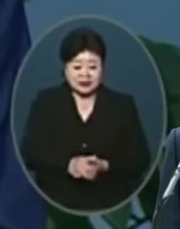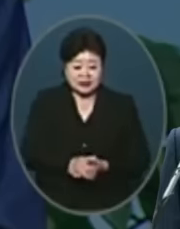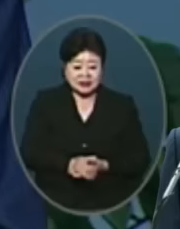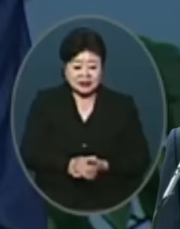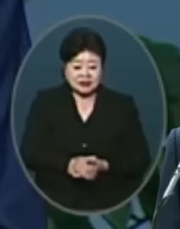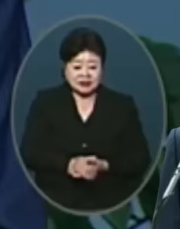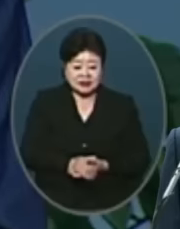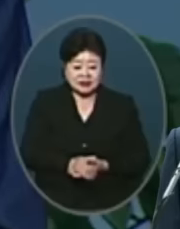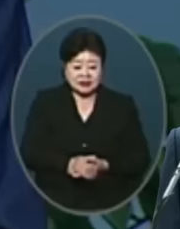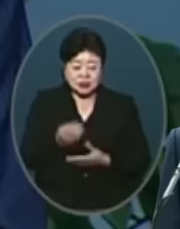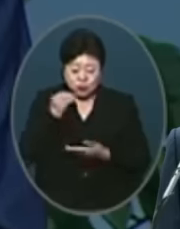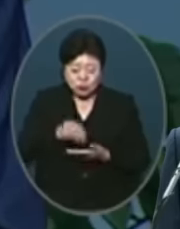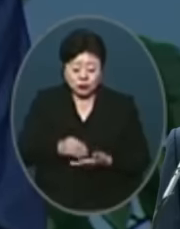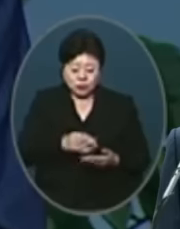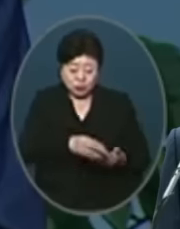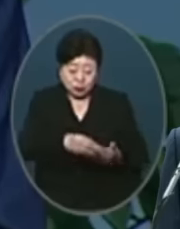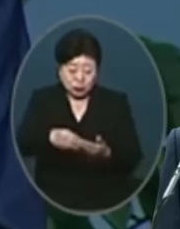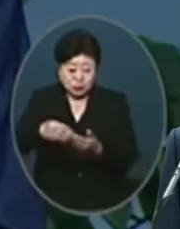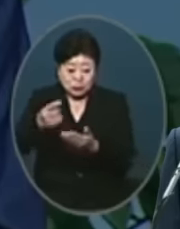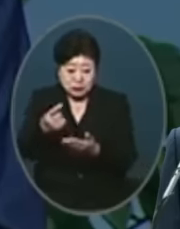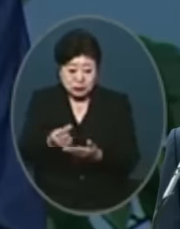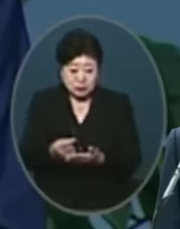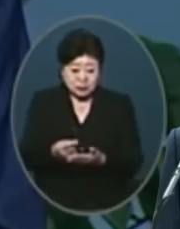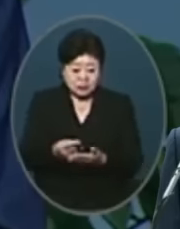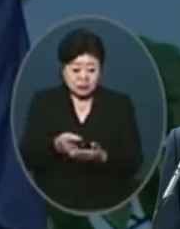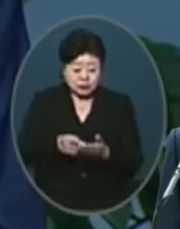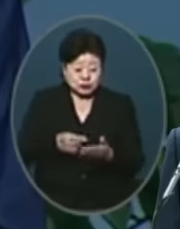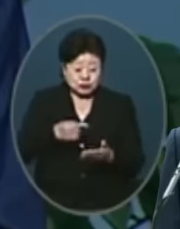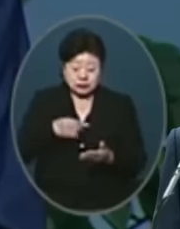나를 도로 씻고 나와서